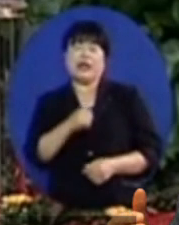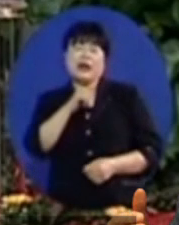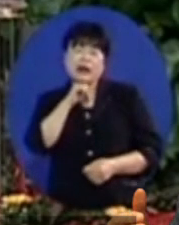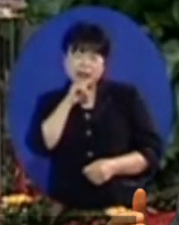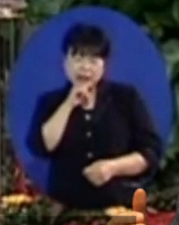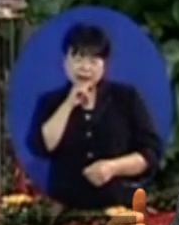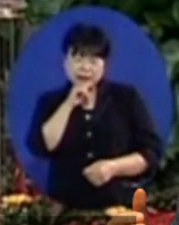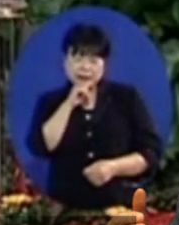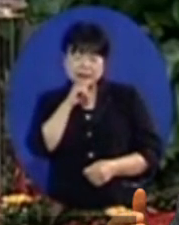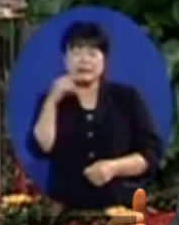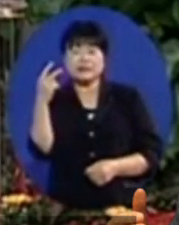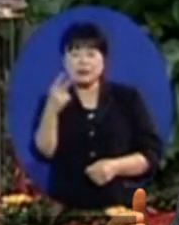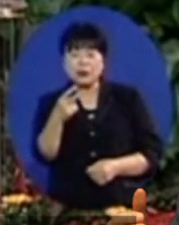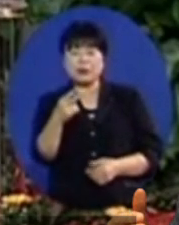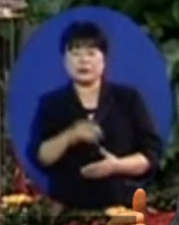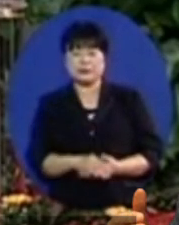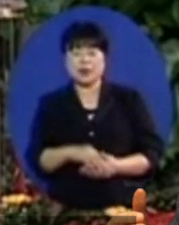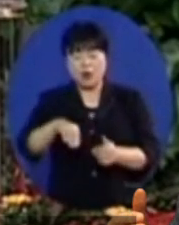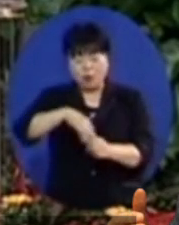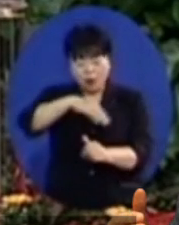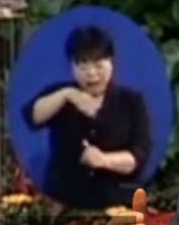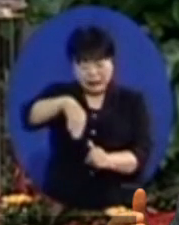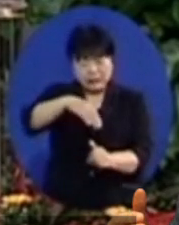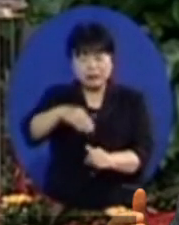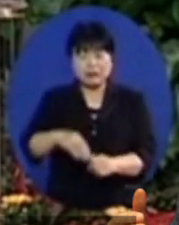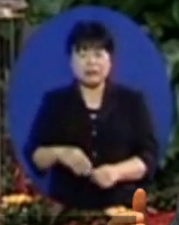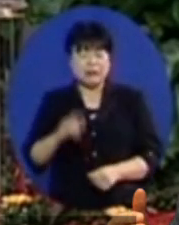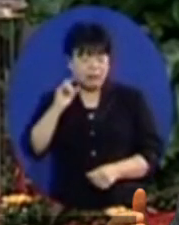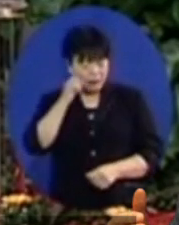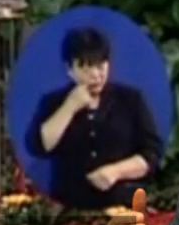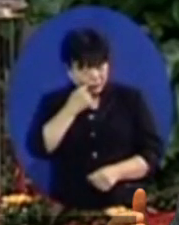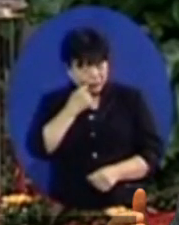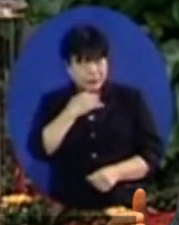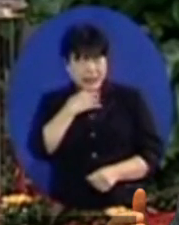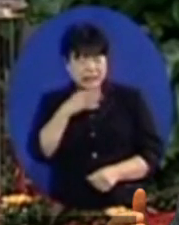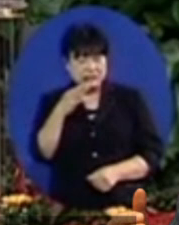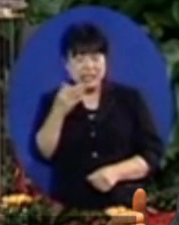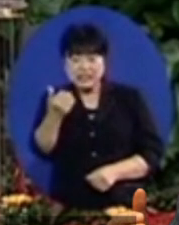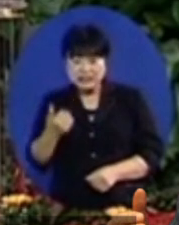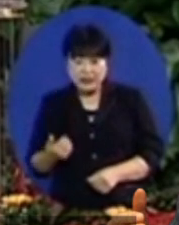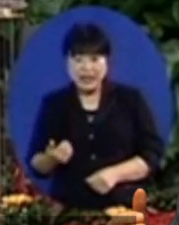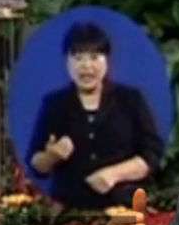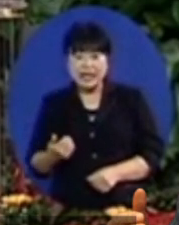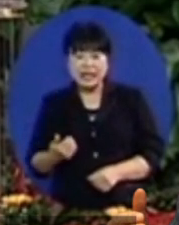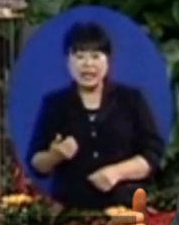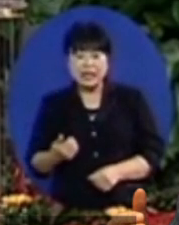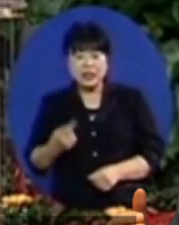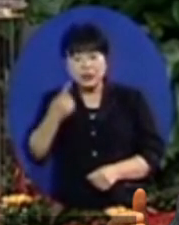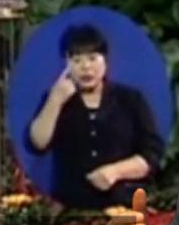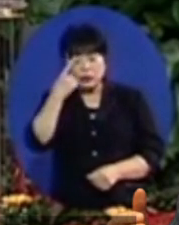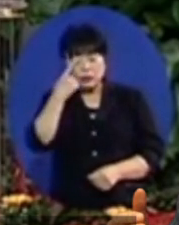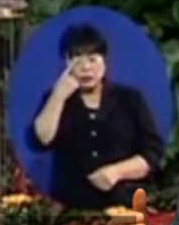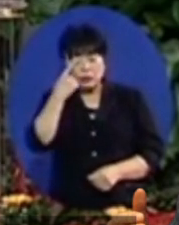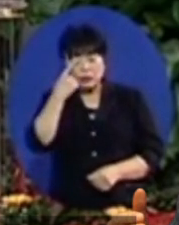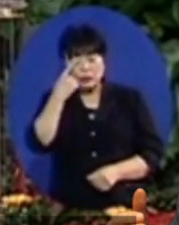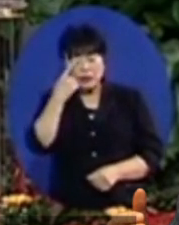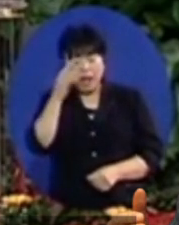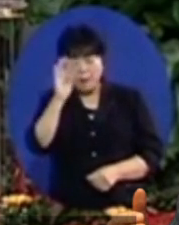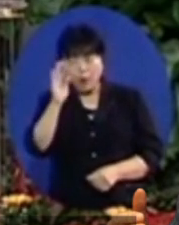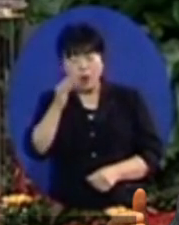그리고 환경에 휩쓸려 10살이 되기 전에 한쪽 눈이 영구히